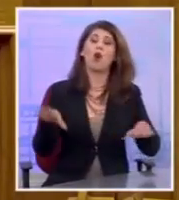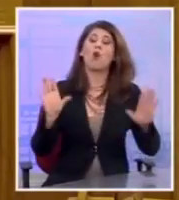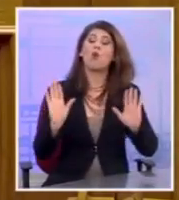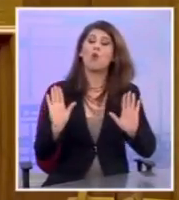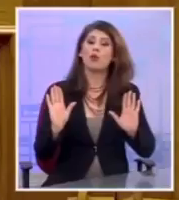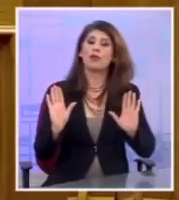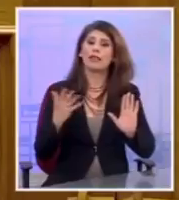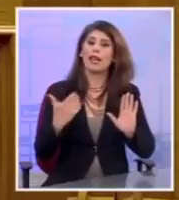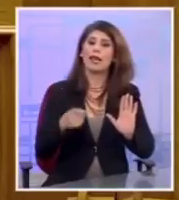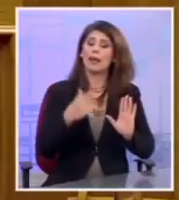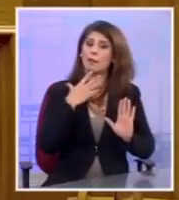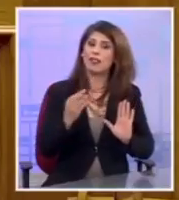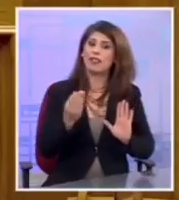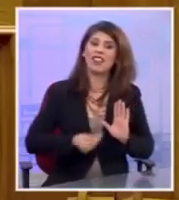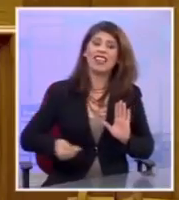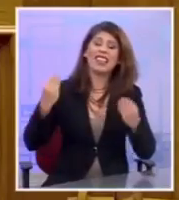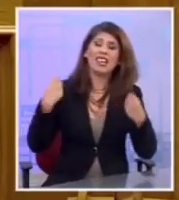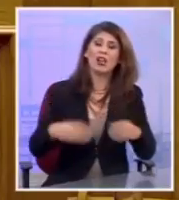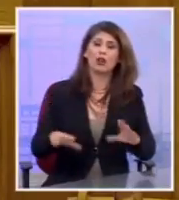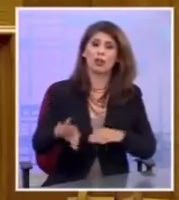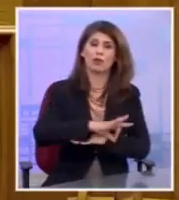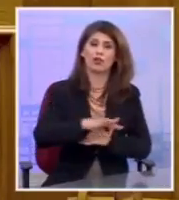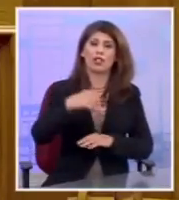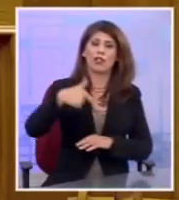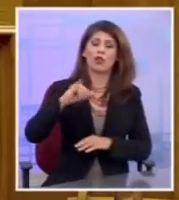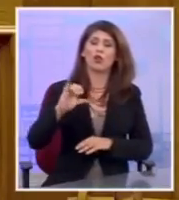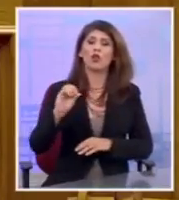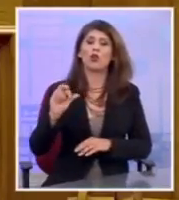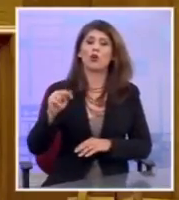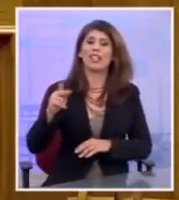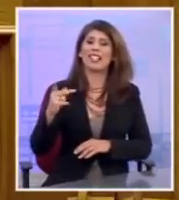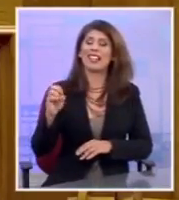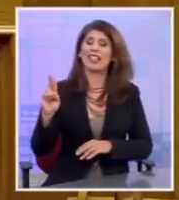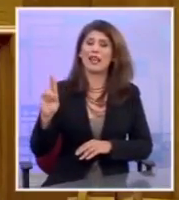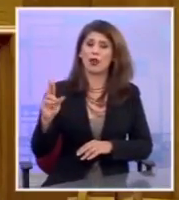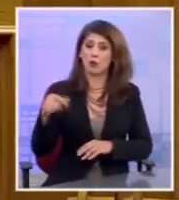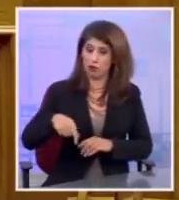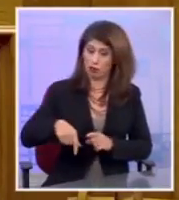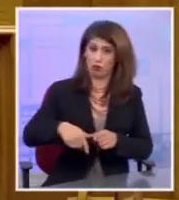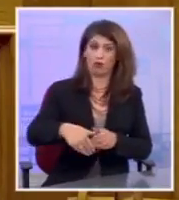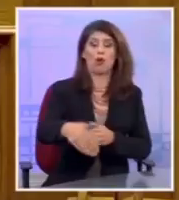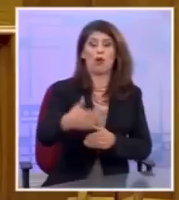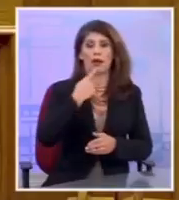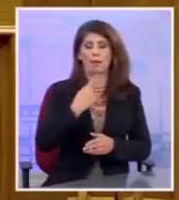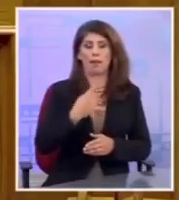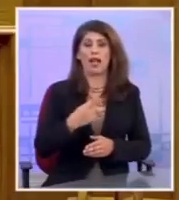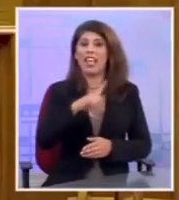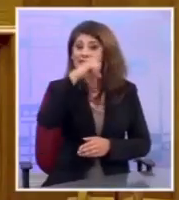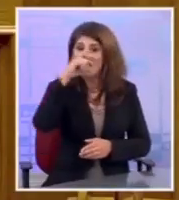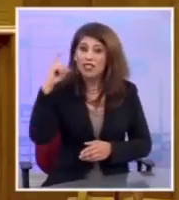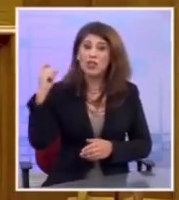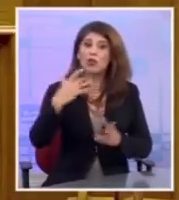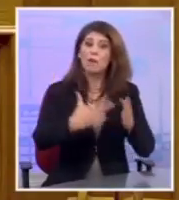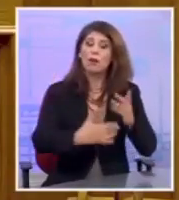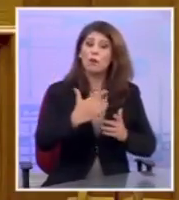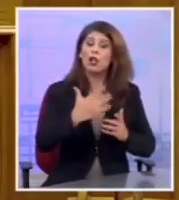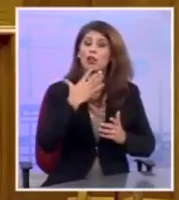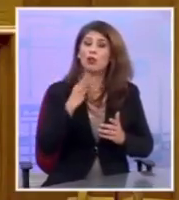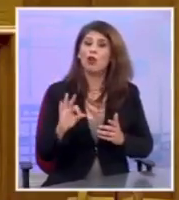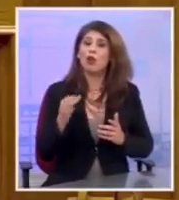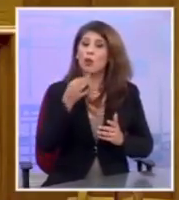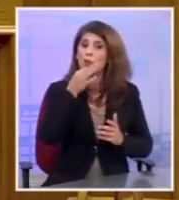είναι επειδή είναι χειρότερο από το σχέδιο Juncker, όπως μόλις είπα τώρα. Είναι δύσκολος προϋπολογισμός για το λόγο